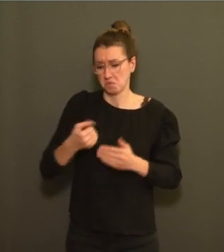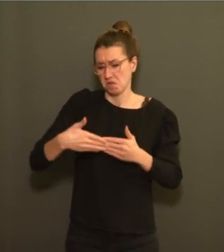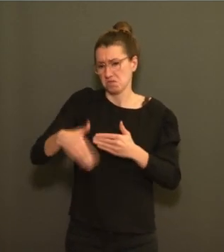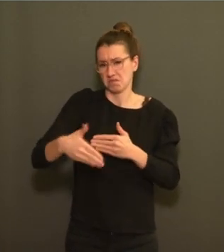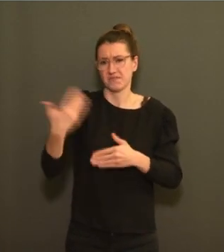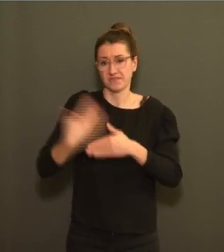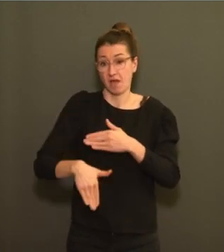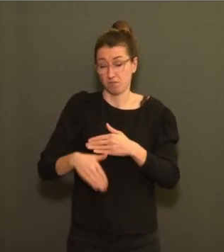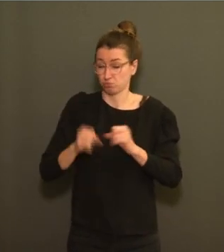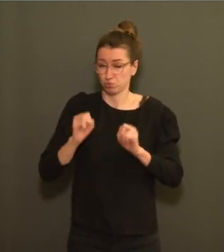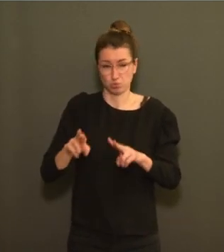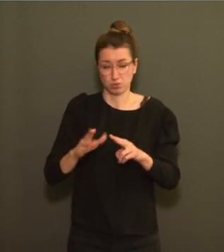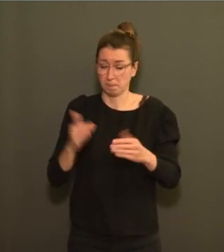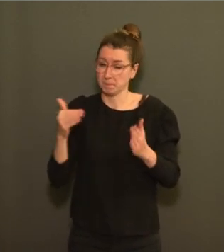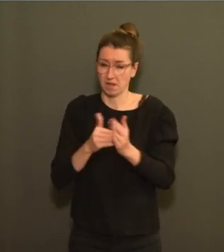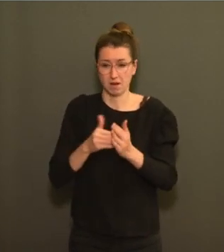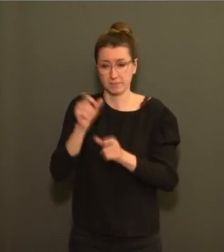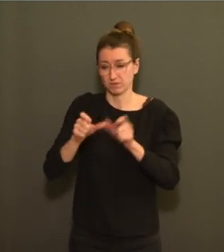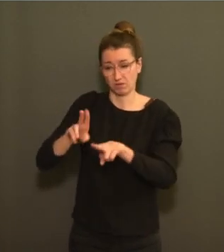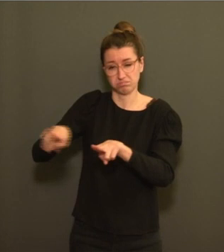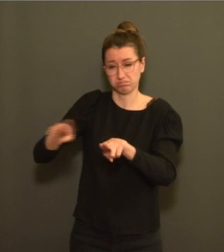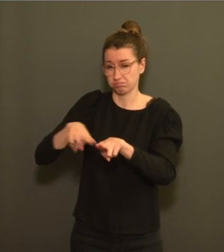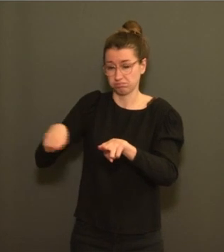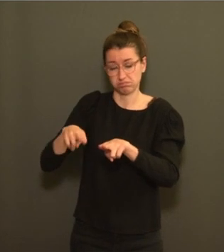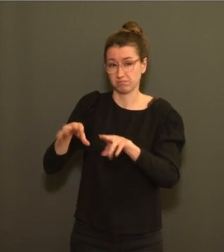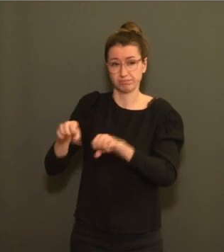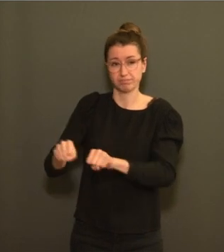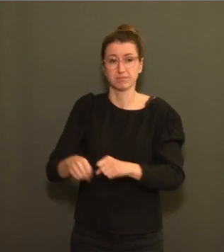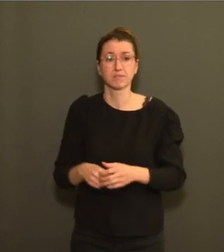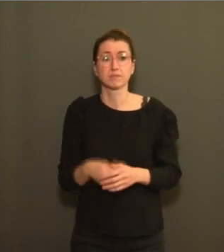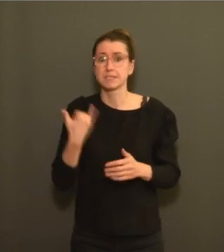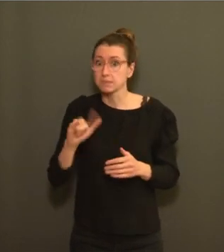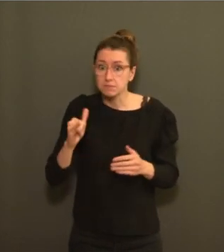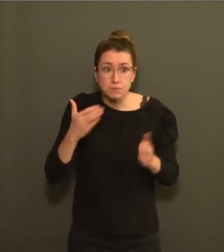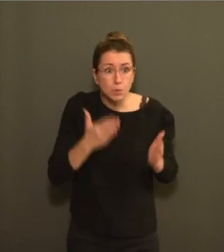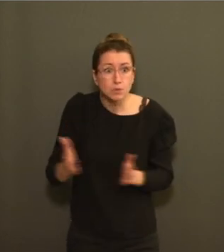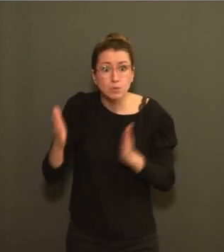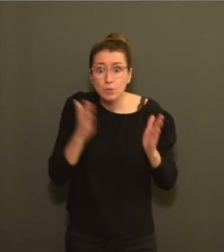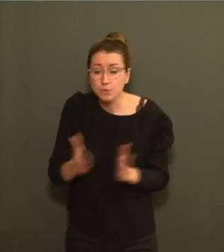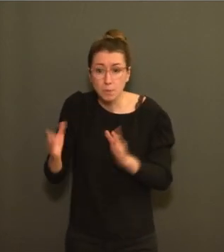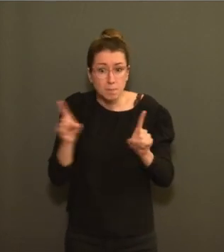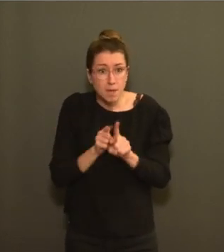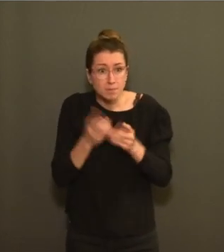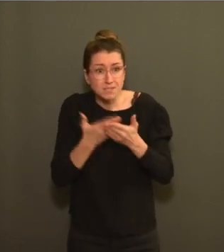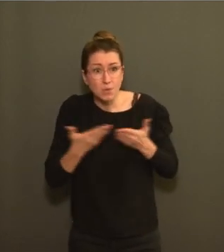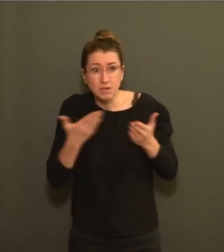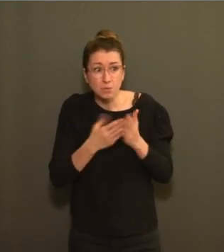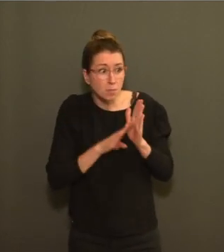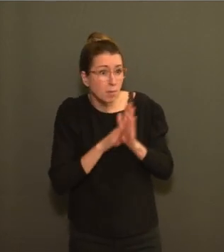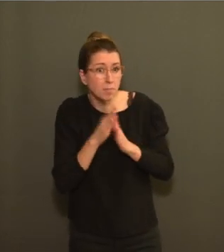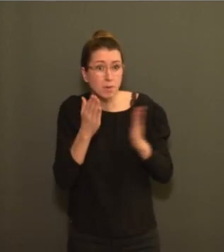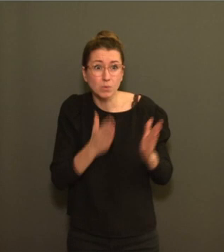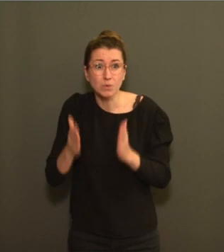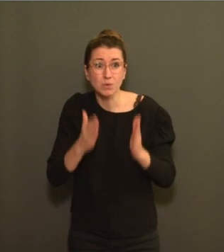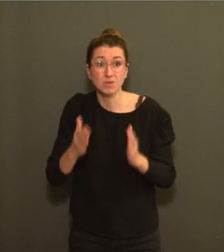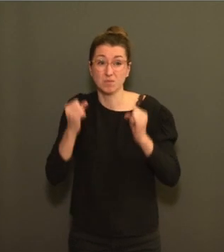ne modifions pas cette courbe par notre comportement, comme on en a discuté il y a quelques minutes, on devrait atteindre